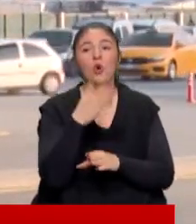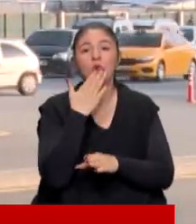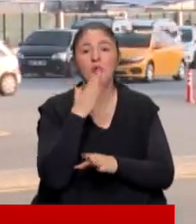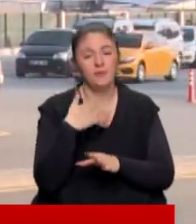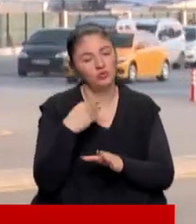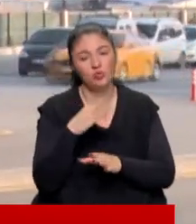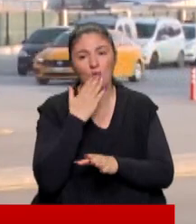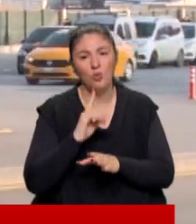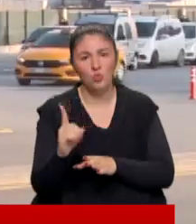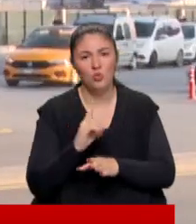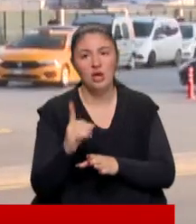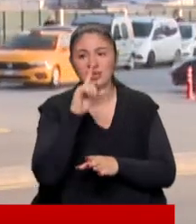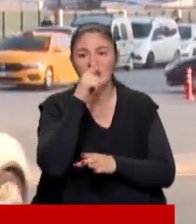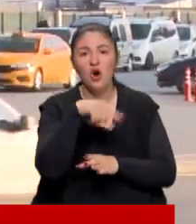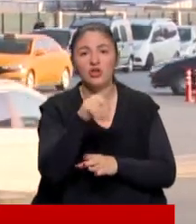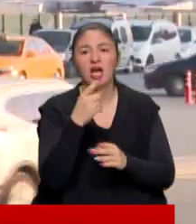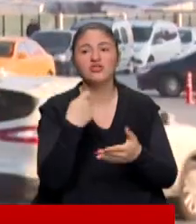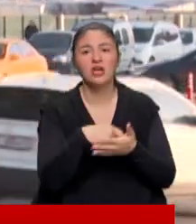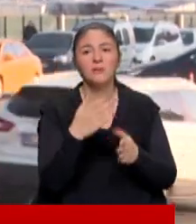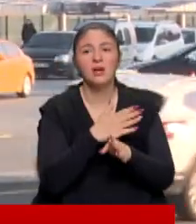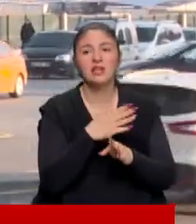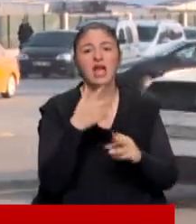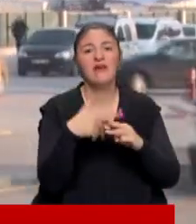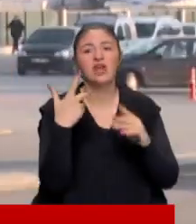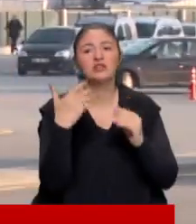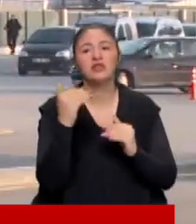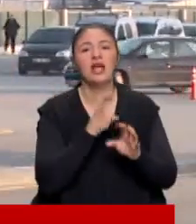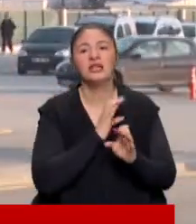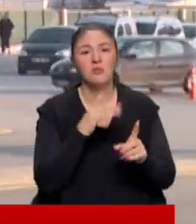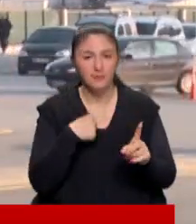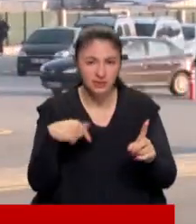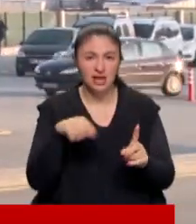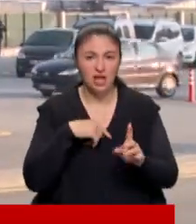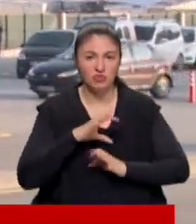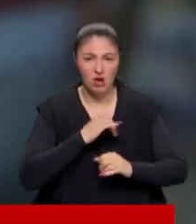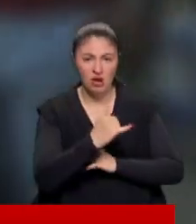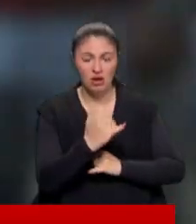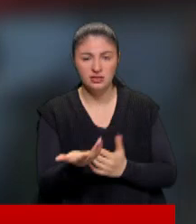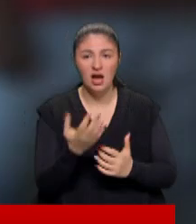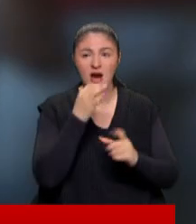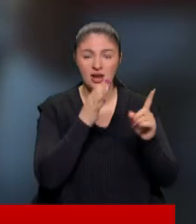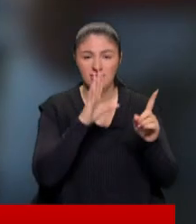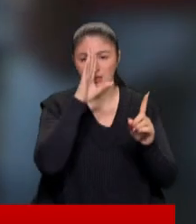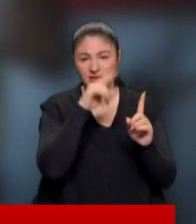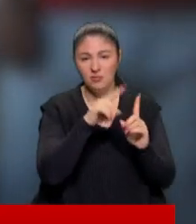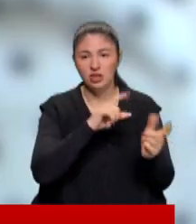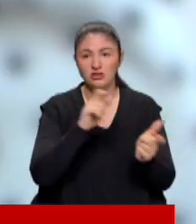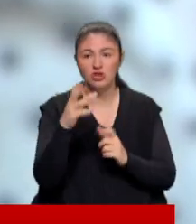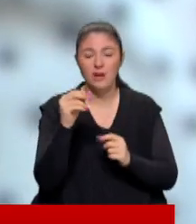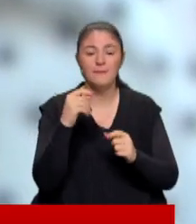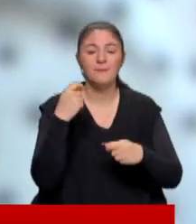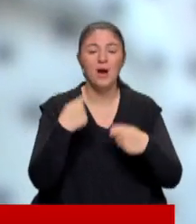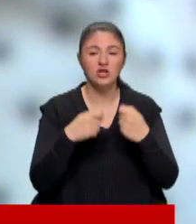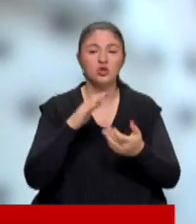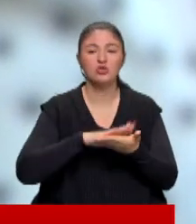bizim çocuklarımız da okuyor. Sadece onlar çarşıdaki, pazardaki enflasyondan etkilenmiyor, bizler de etkileniyoruz. Ankara'dan İstanbul'a taşınan